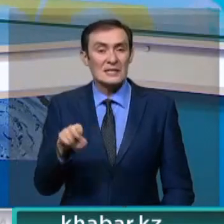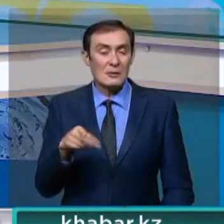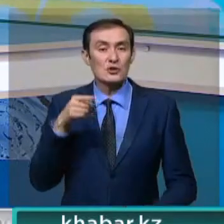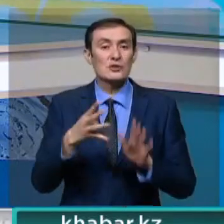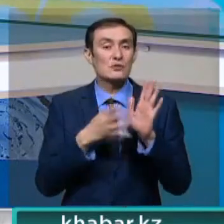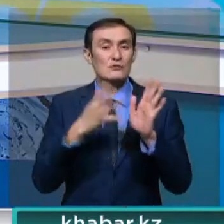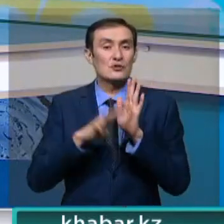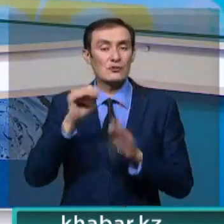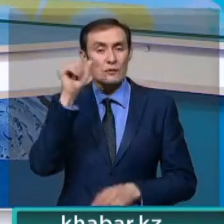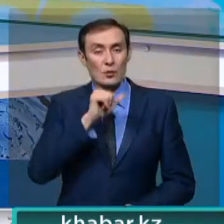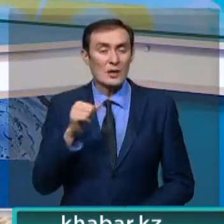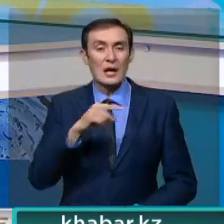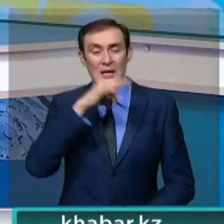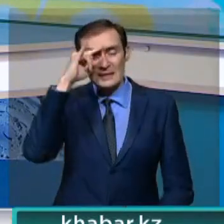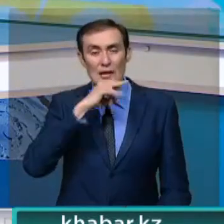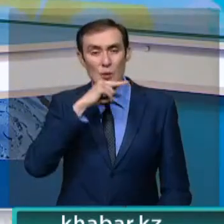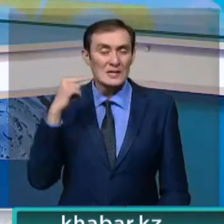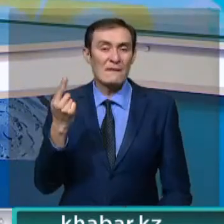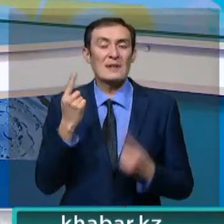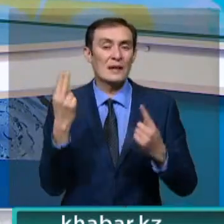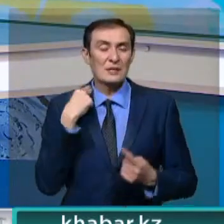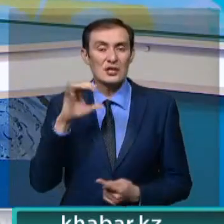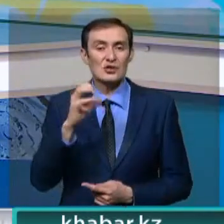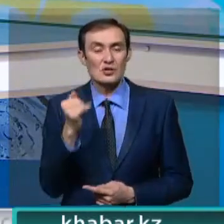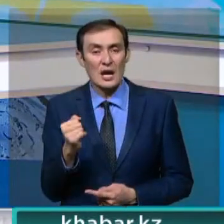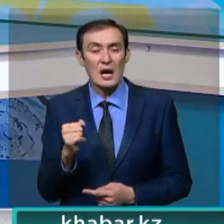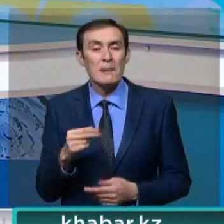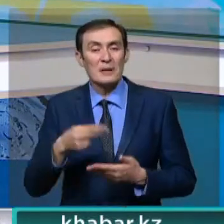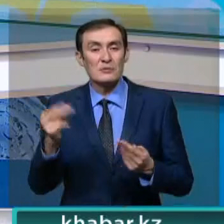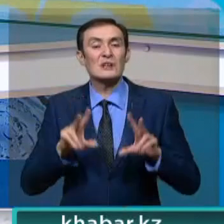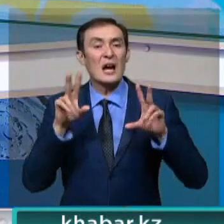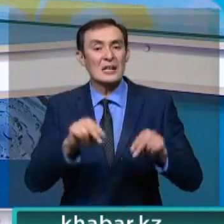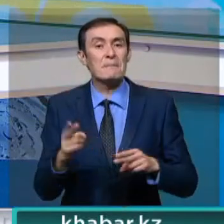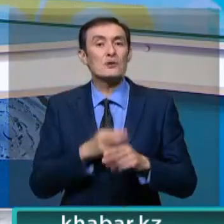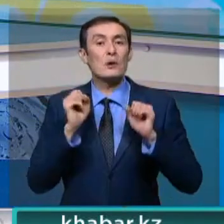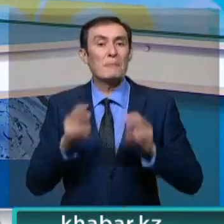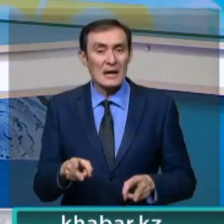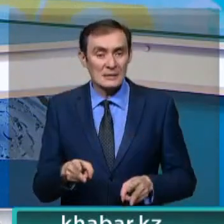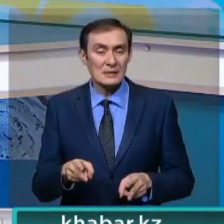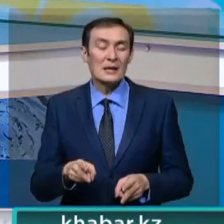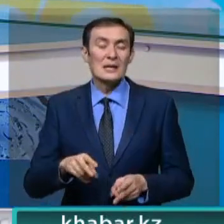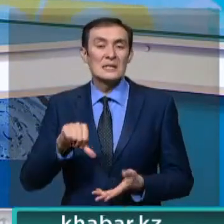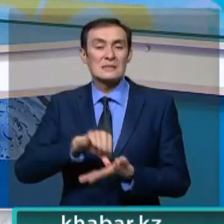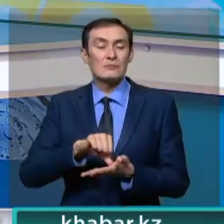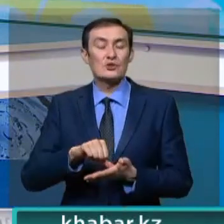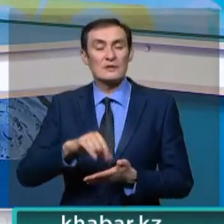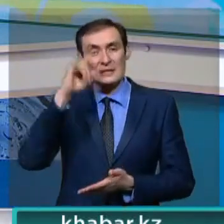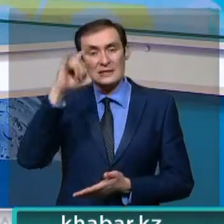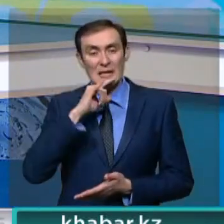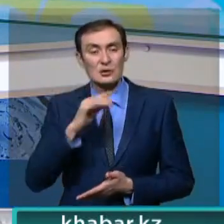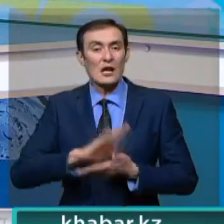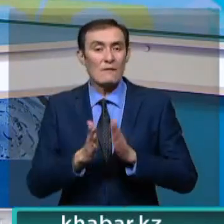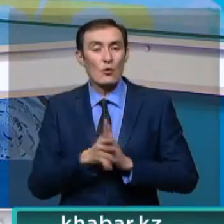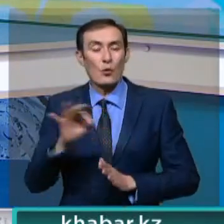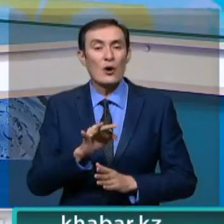года Казахстан, Россия, Великобритания и США подписывают меморандум о гарантиях безопасности в связи с присоединением Казахстана к